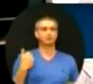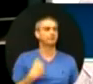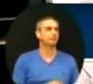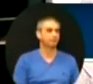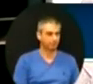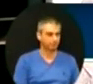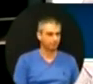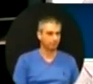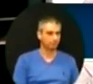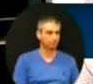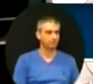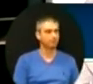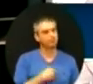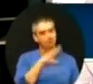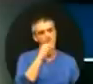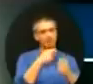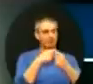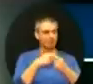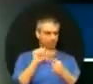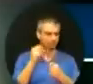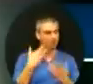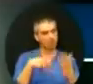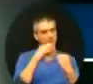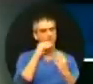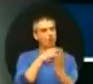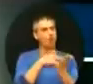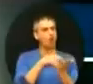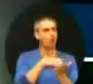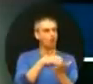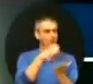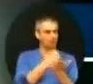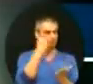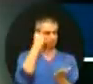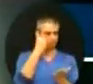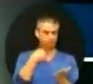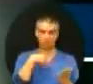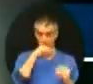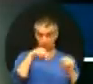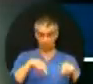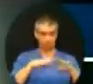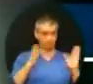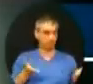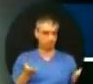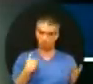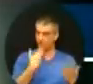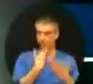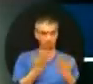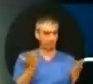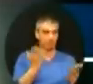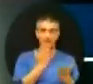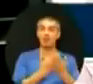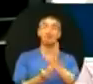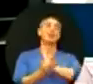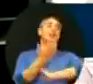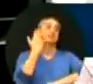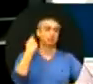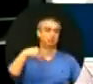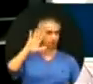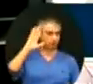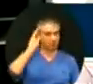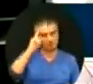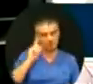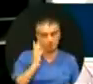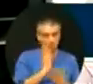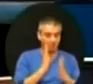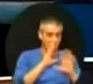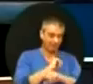רגע, חבר הכנסת אמסלם, בוא נדבר על חוק ההסדרה. אנחנו מדברים כאן באולפן, נגלה לכולם, עוד לפני שיש הצבעה, ואני לא יודע אם